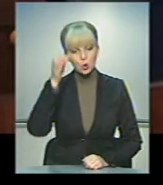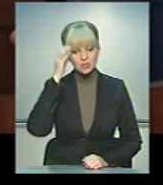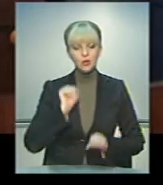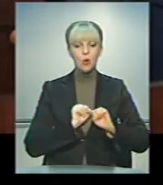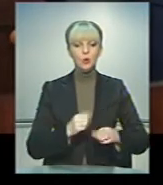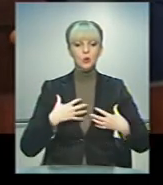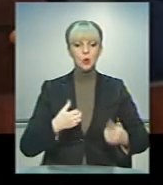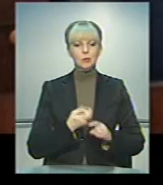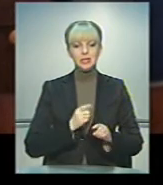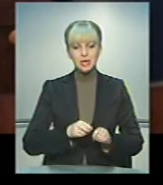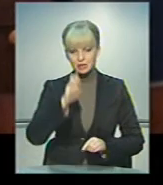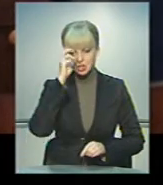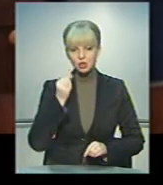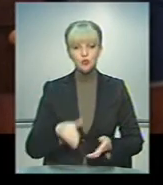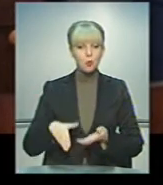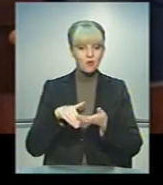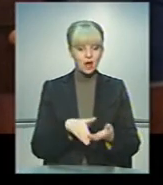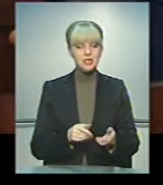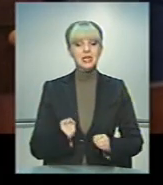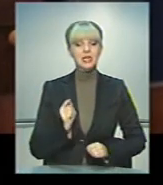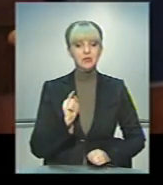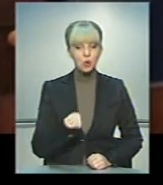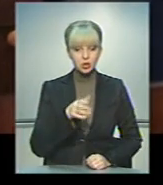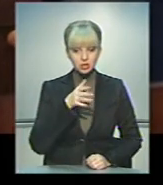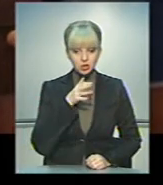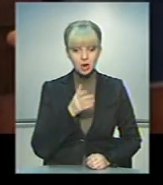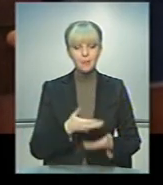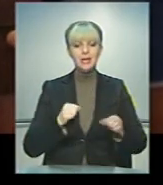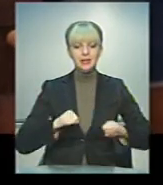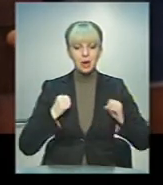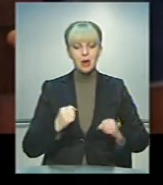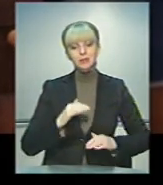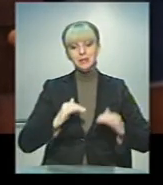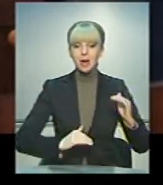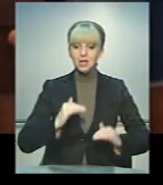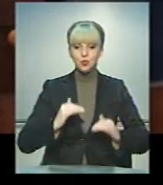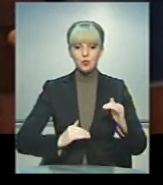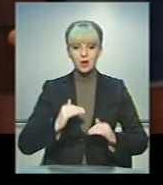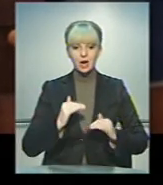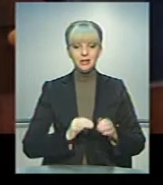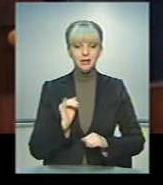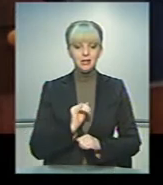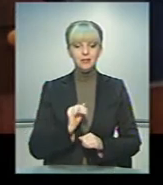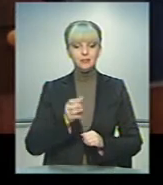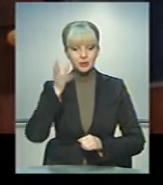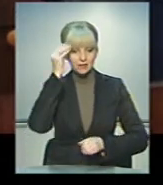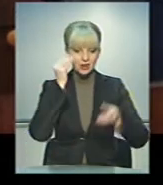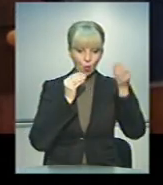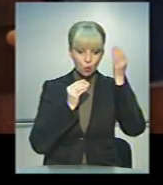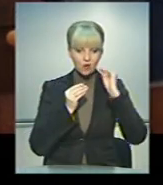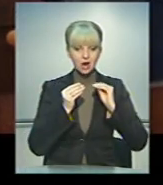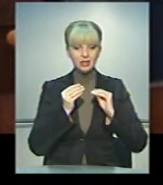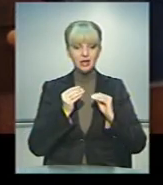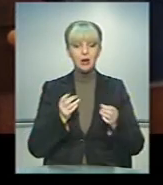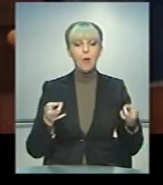охорону здоров'я, це державна субвенція. Але в той же час ми намагалися збалансувати і врахувати